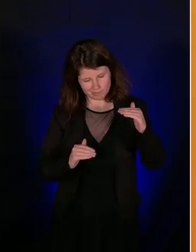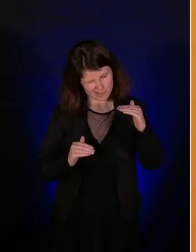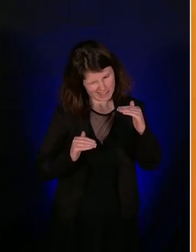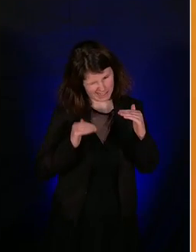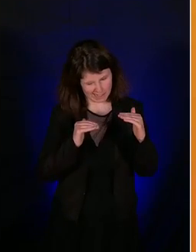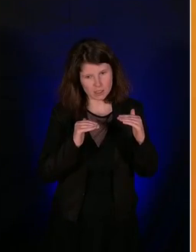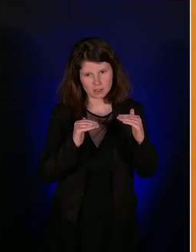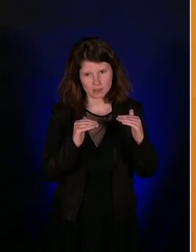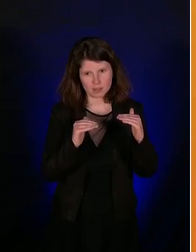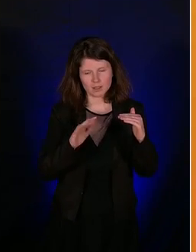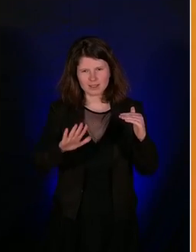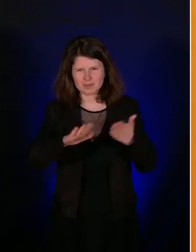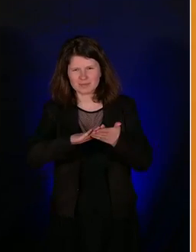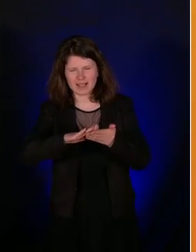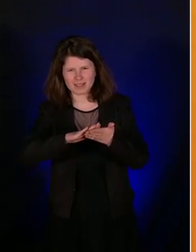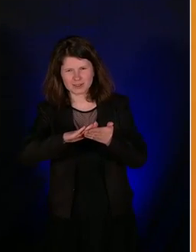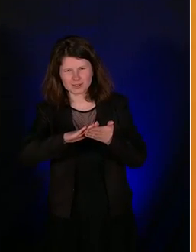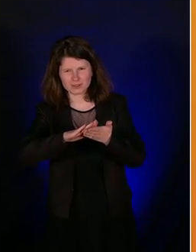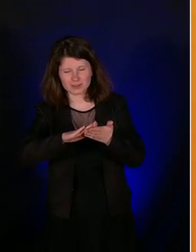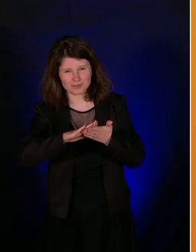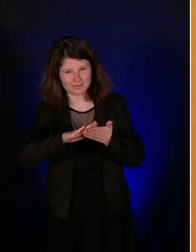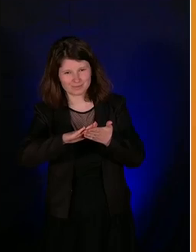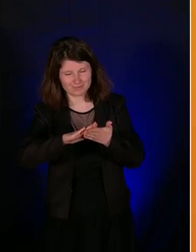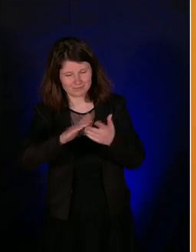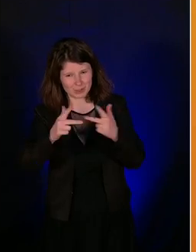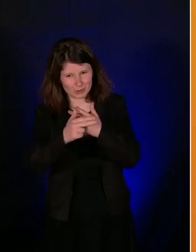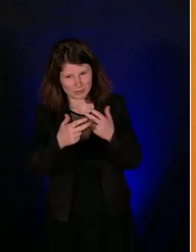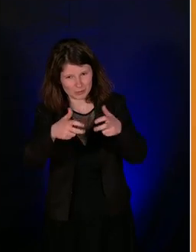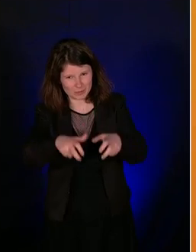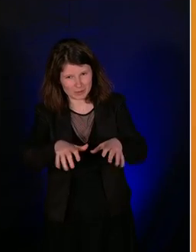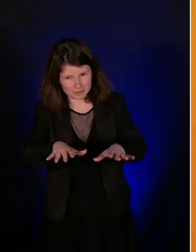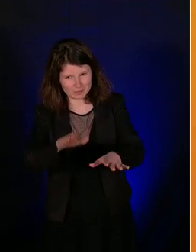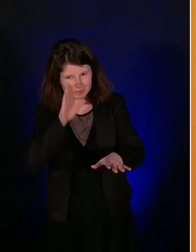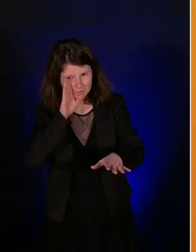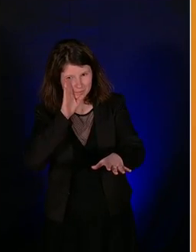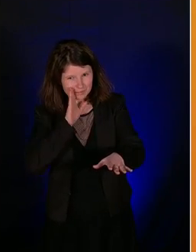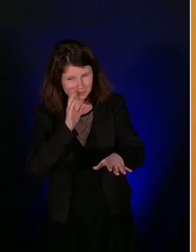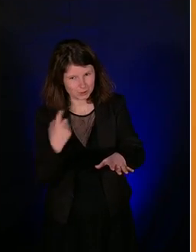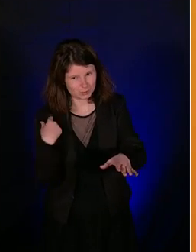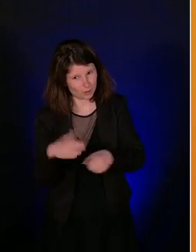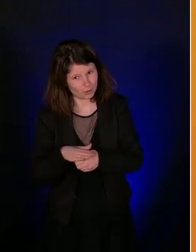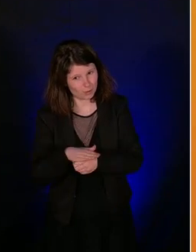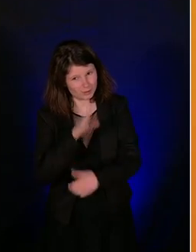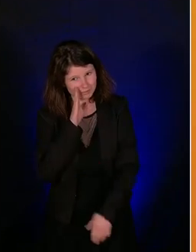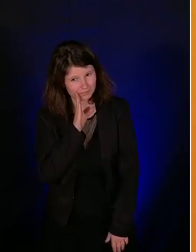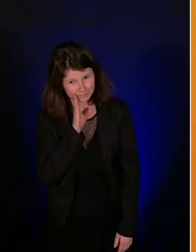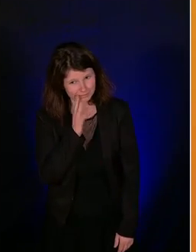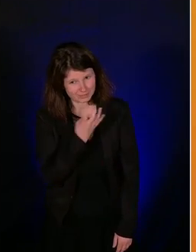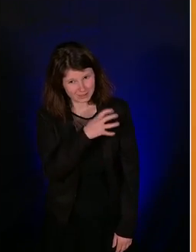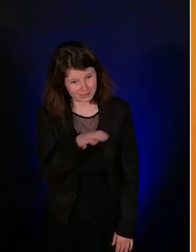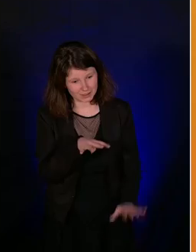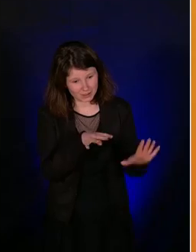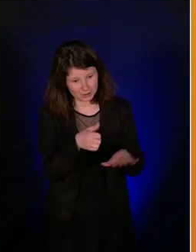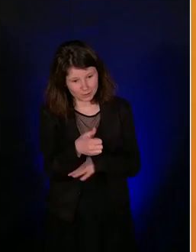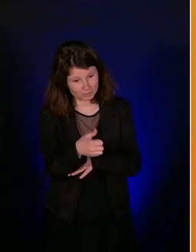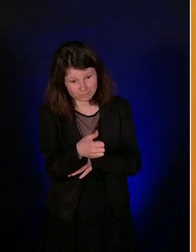pour cela une coordination excuse-moi camarade je je veux pas te couper mais tu peux juste nous dire l'intégralité du numéro parce que si tu nous dis que 491 on ne